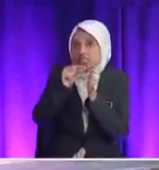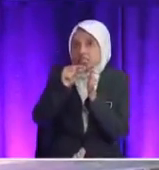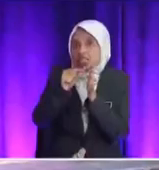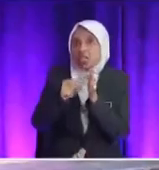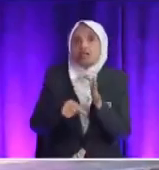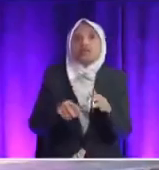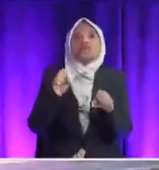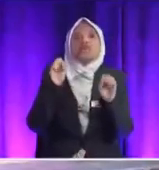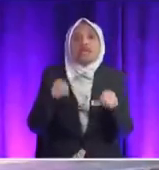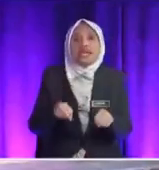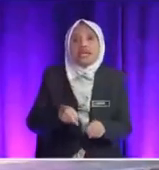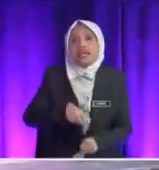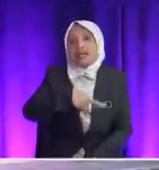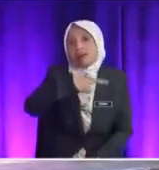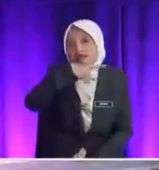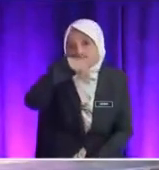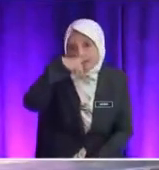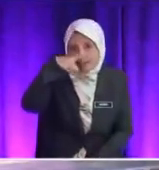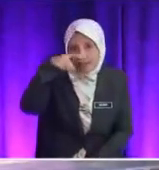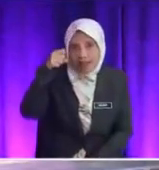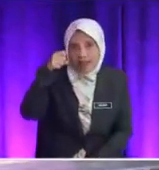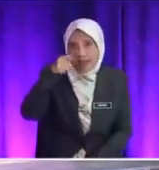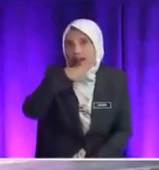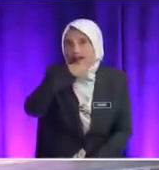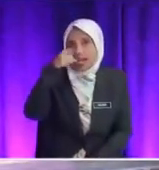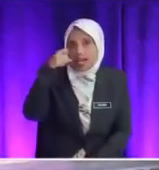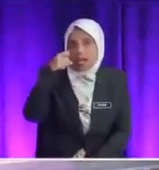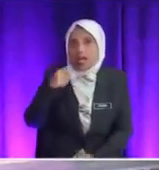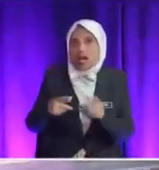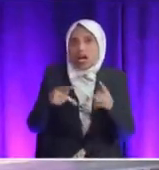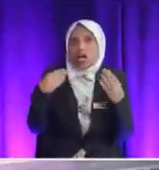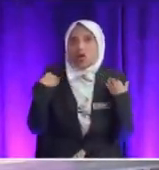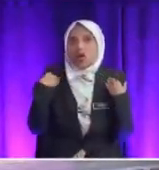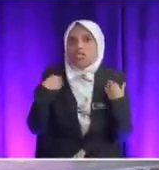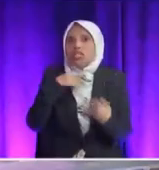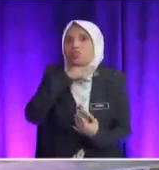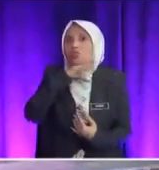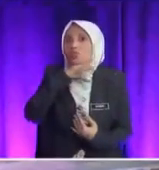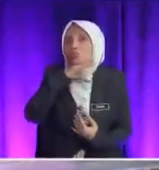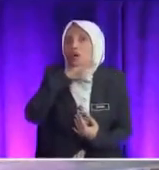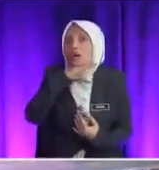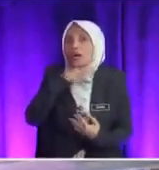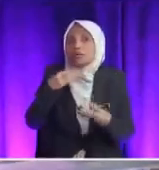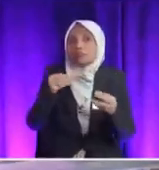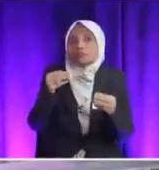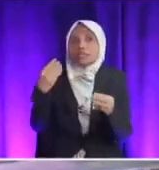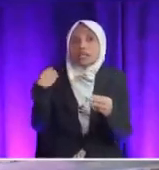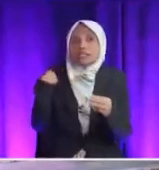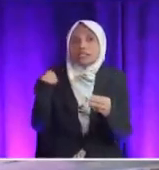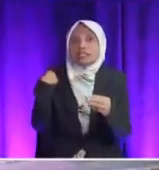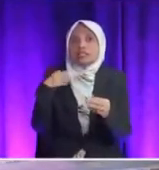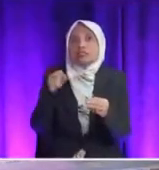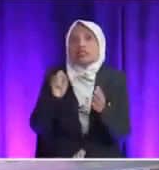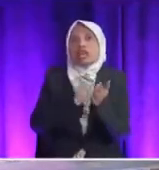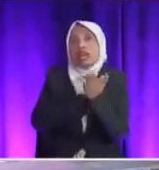keringkan tadi tinggal tinggal tinggal sini kemudian kalau ada kotorannya masih digital kita dapatlah telak Hah